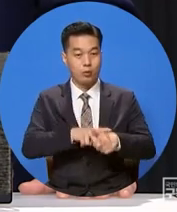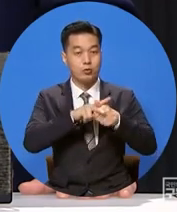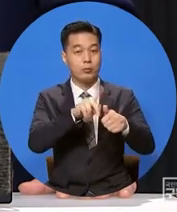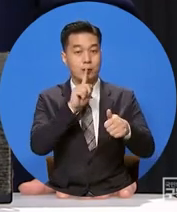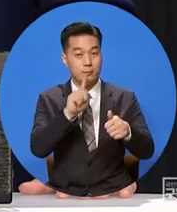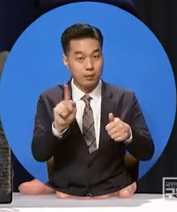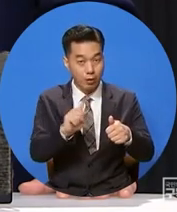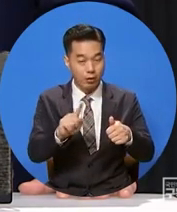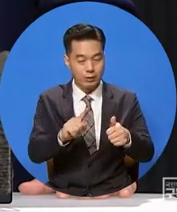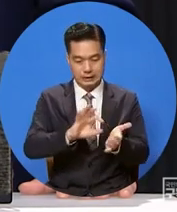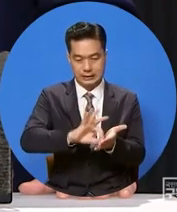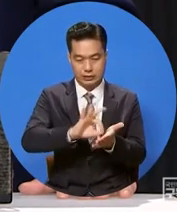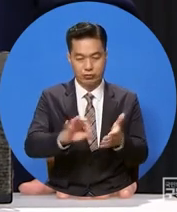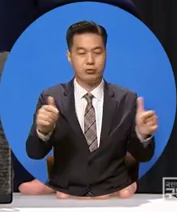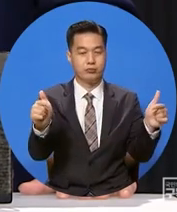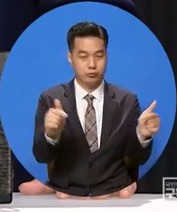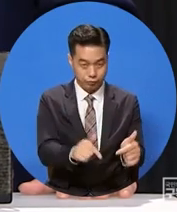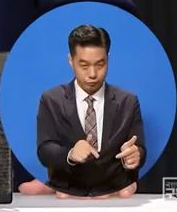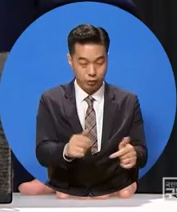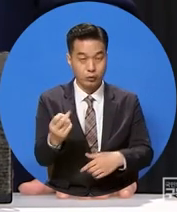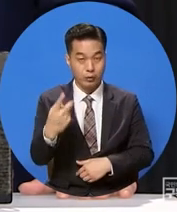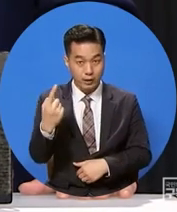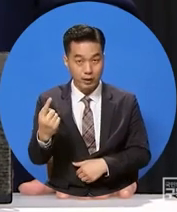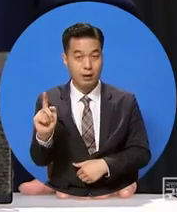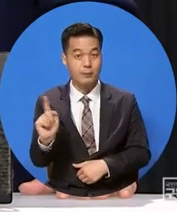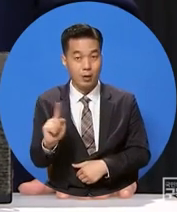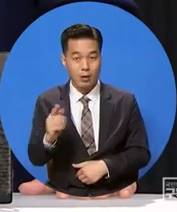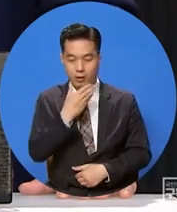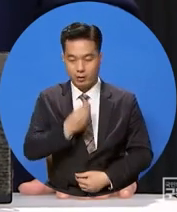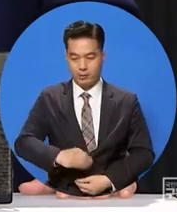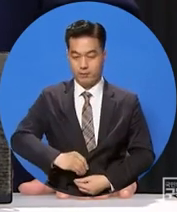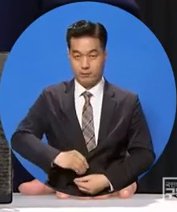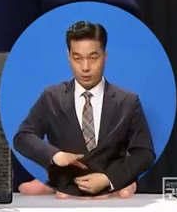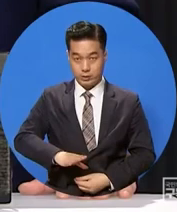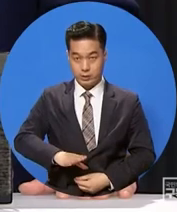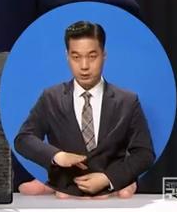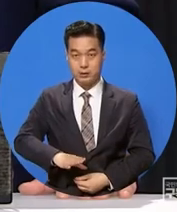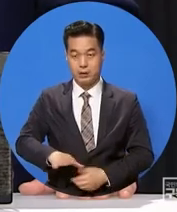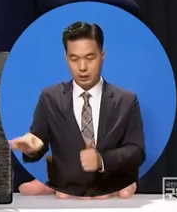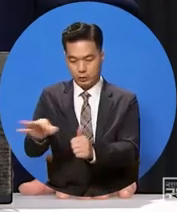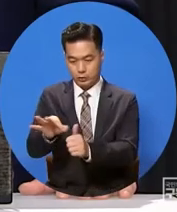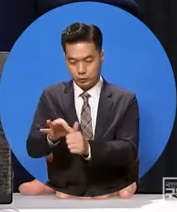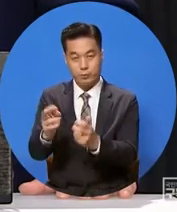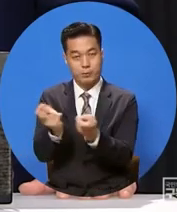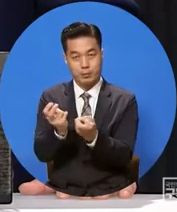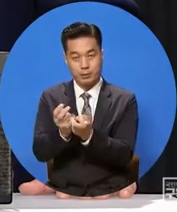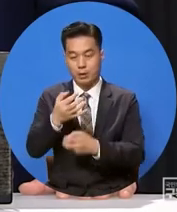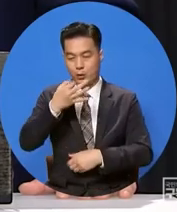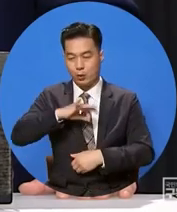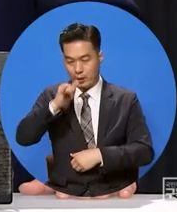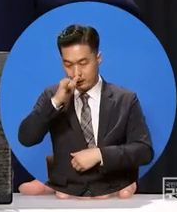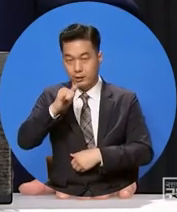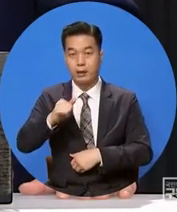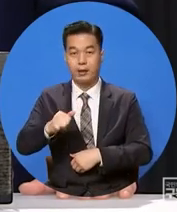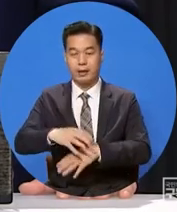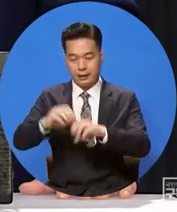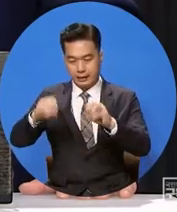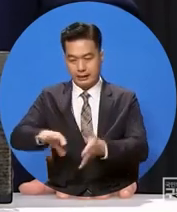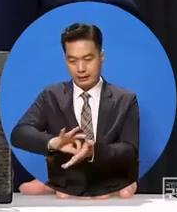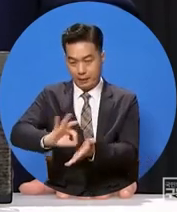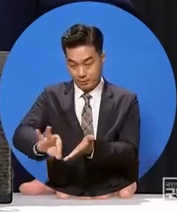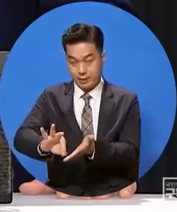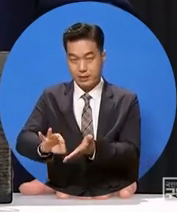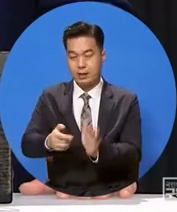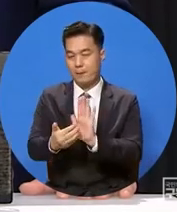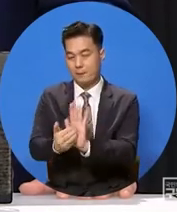일단 지출 구조 조정에 또 하나 있죠. 그 복지 수급 체계를 좀 효율화하고 누수를 방지하는 그렇습니다. 거. 네.